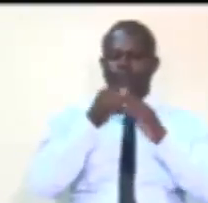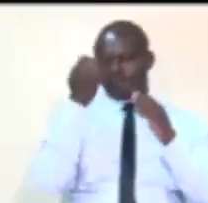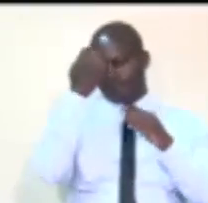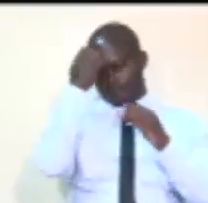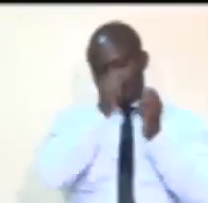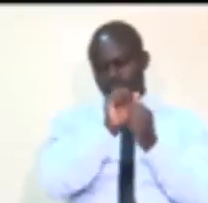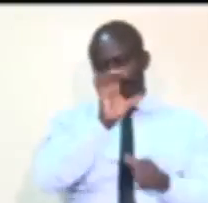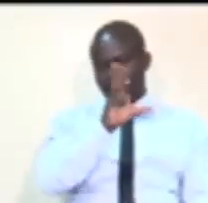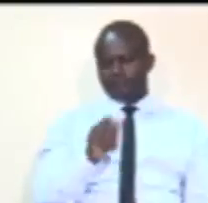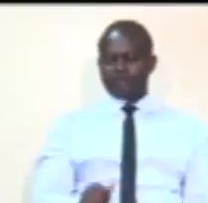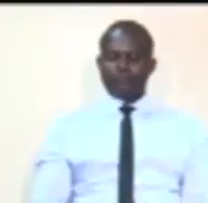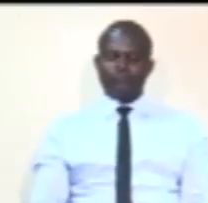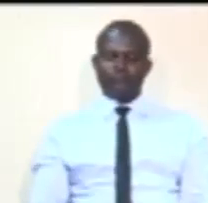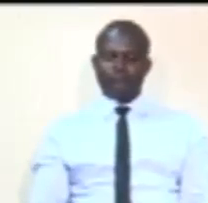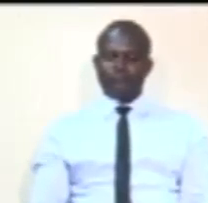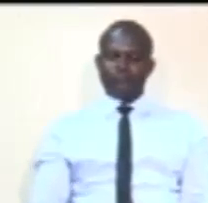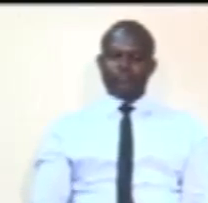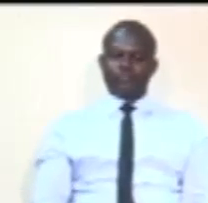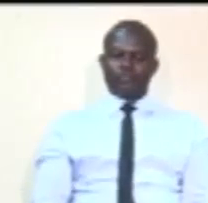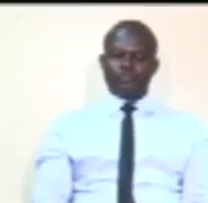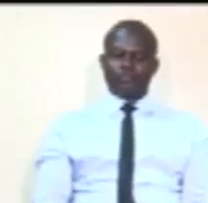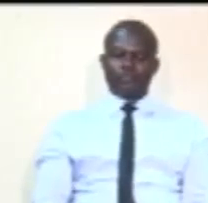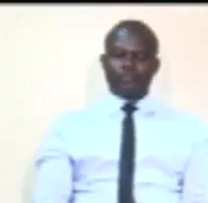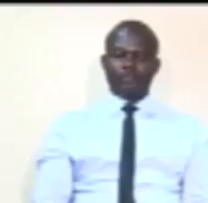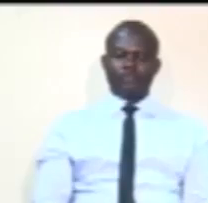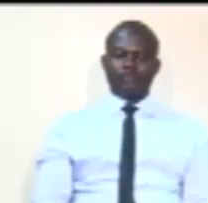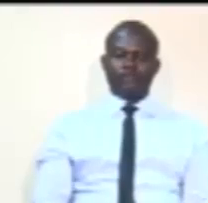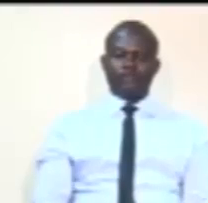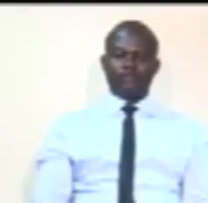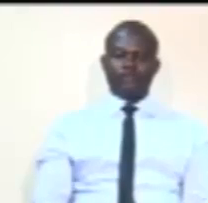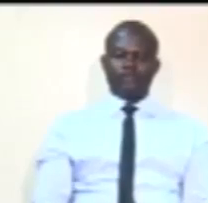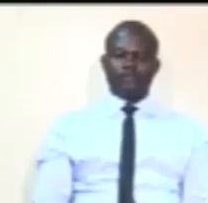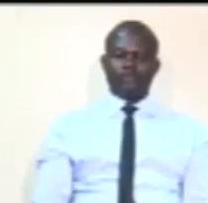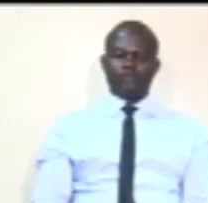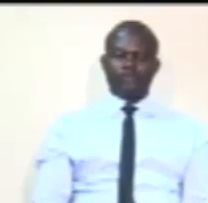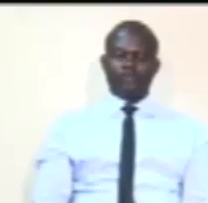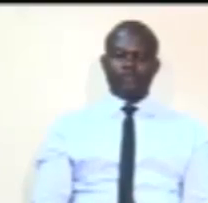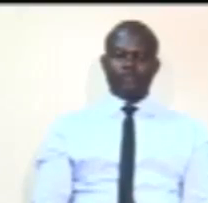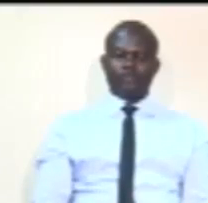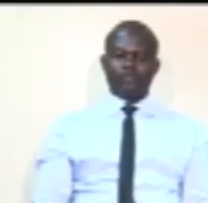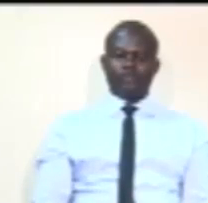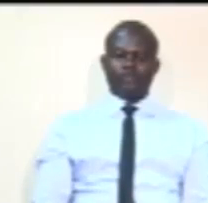Afurika. This day is about so much more than a piece of paper.